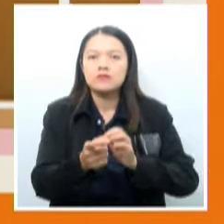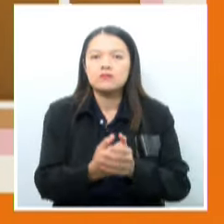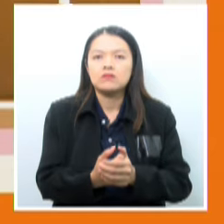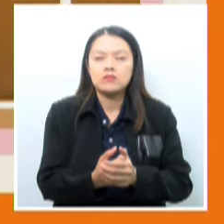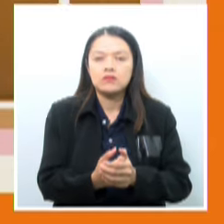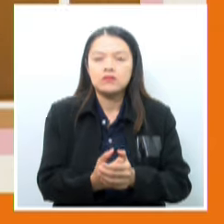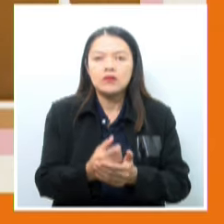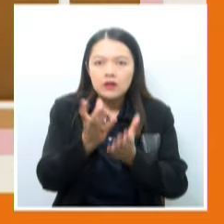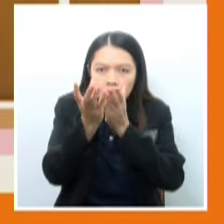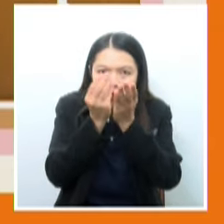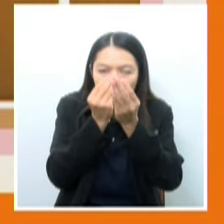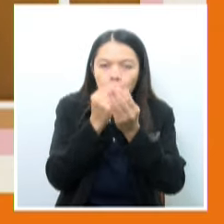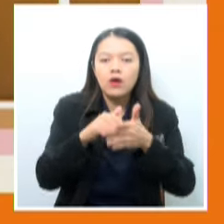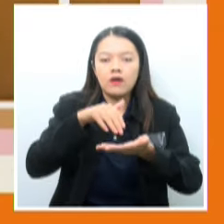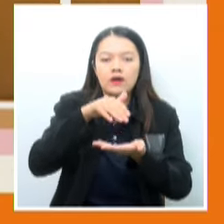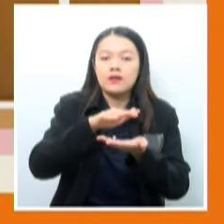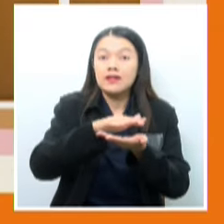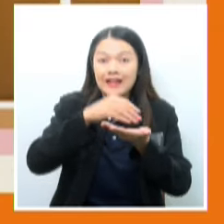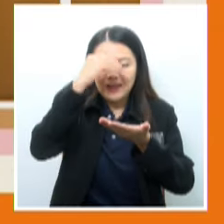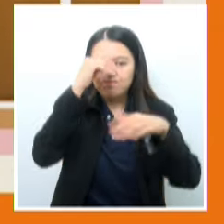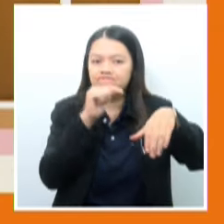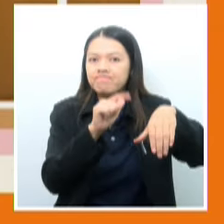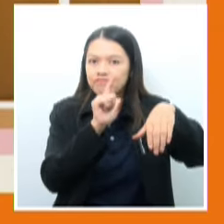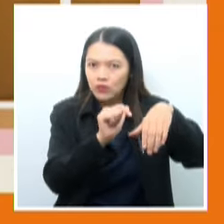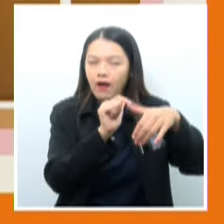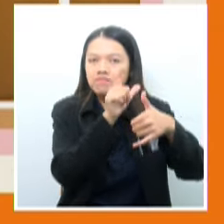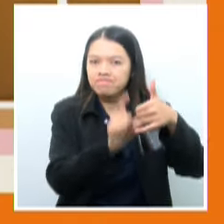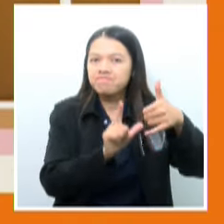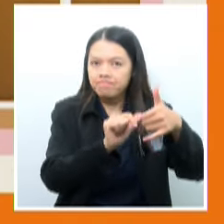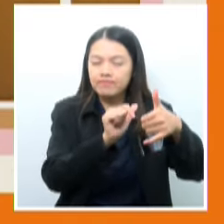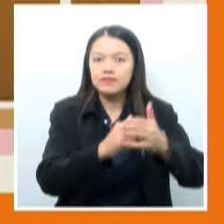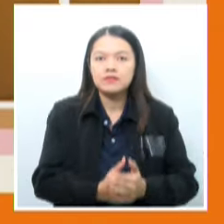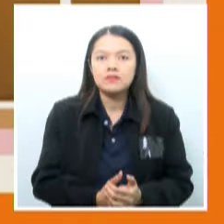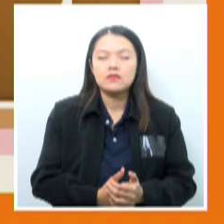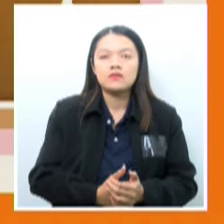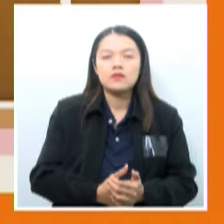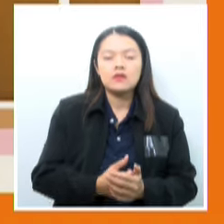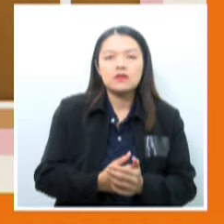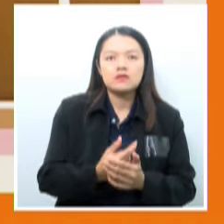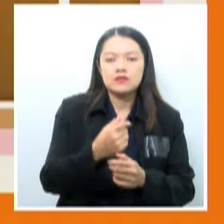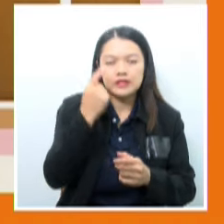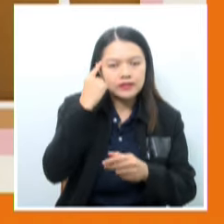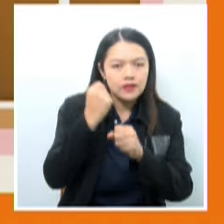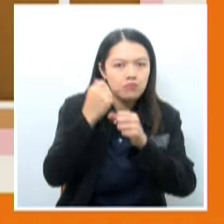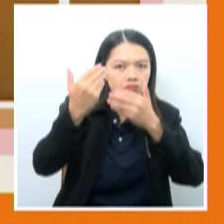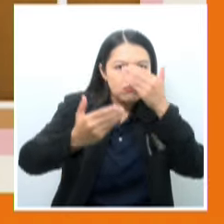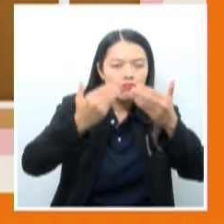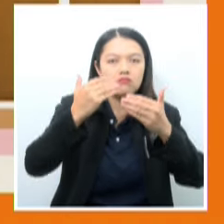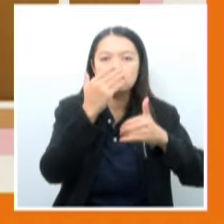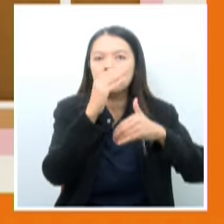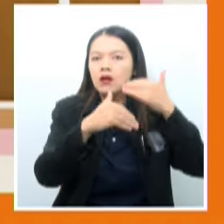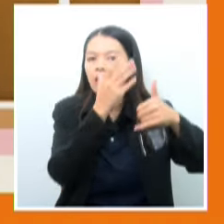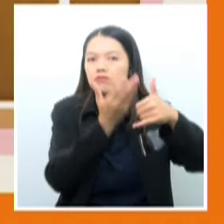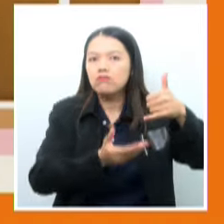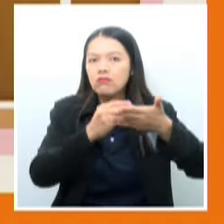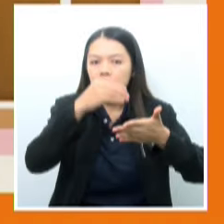การจัดการเรียนรู้โดยผู้เรียนเป็นศูนย์กลางของการเรียนการสอนค่ะ ครับแล้วก็เรามีการสร้างนะครับกิจกรรมเพื่อพัฒนาผู้เรียนน